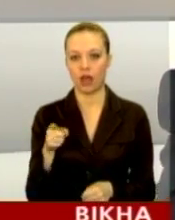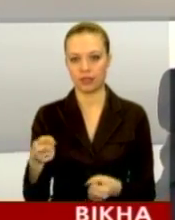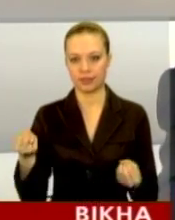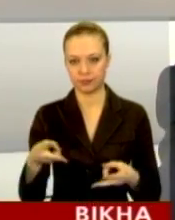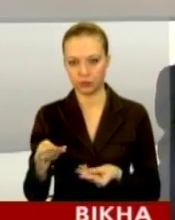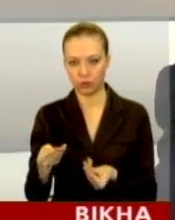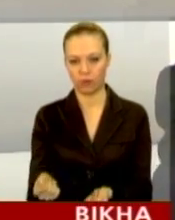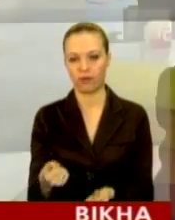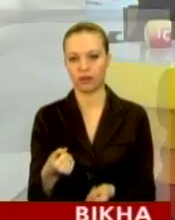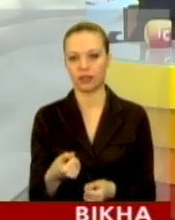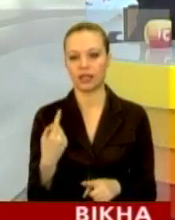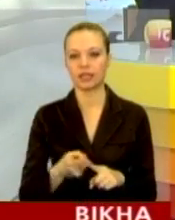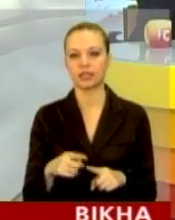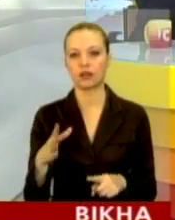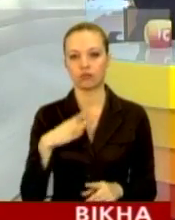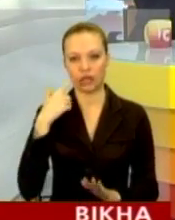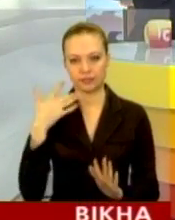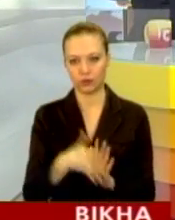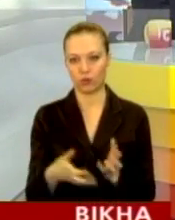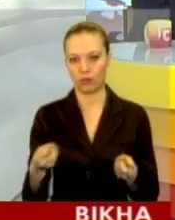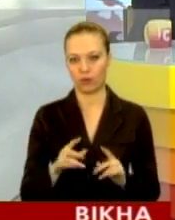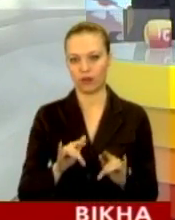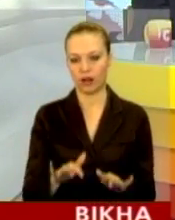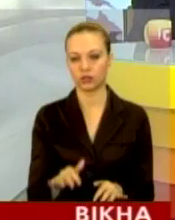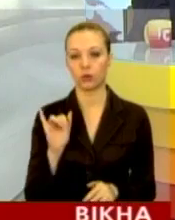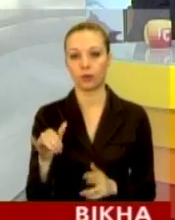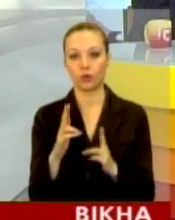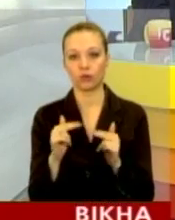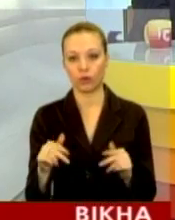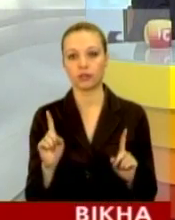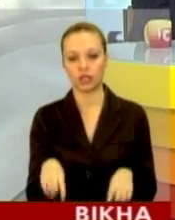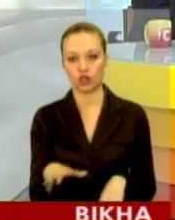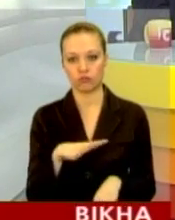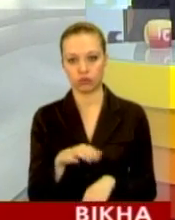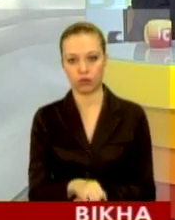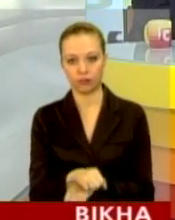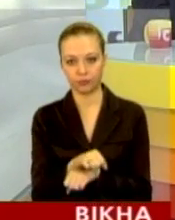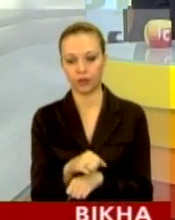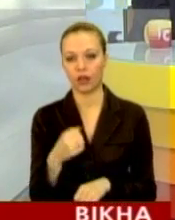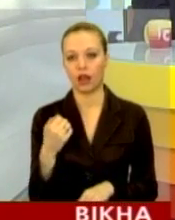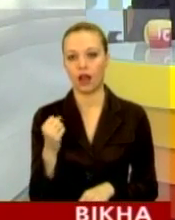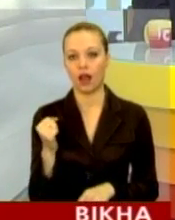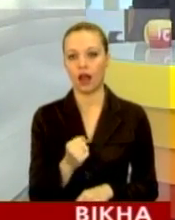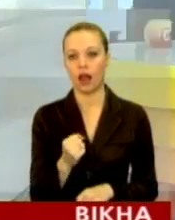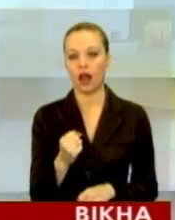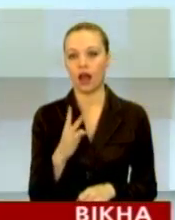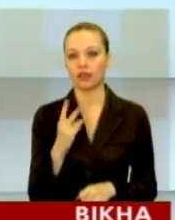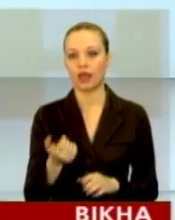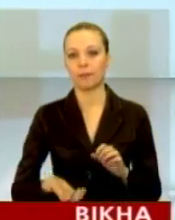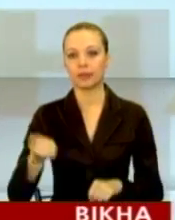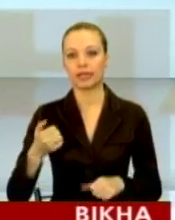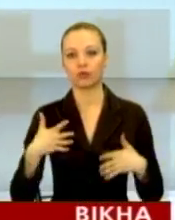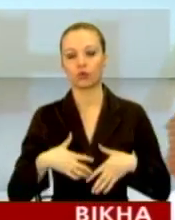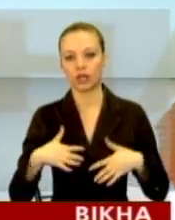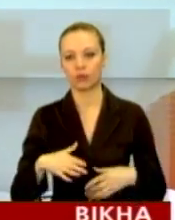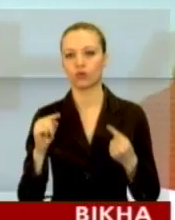спровокували. Це була свідома провокація. Власне, у Дніпропетровську теж була акція, але на підтримку